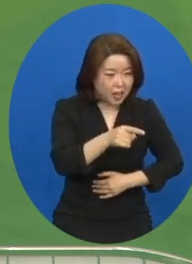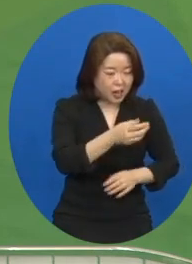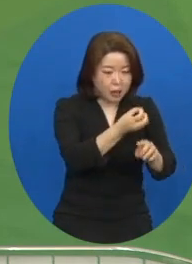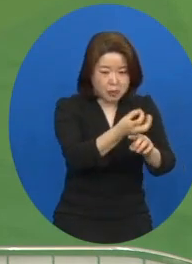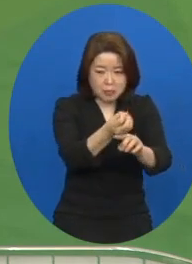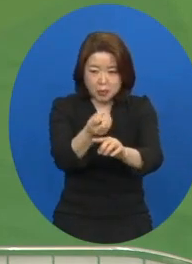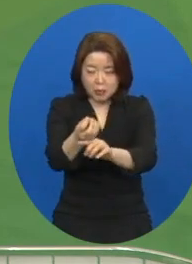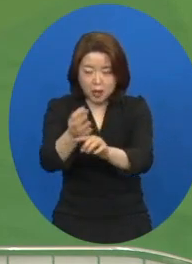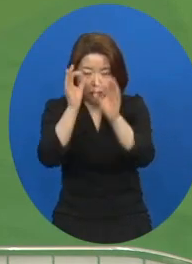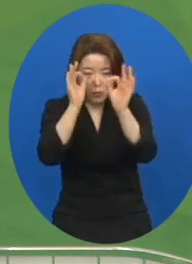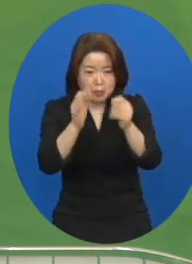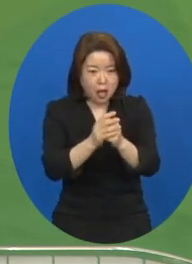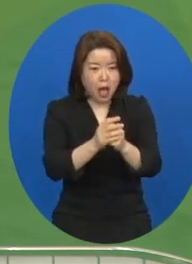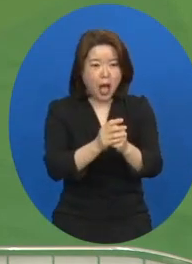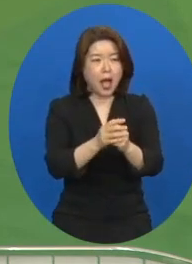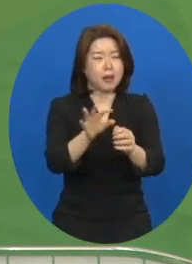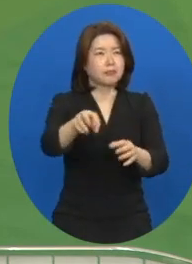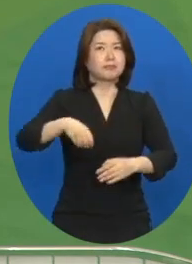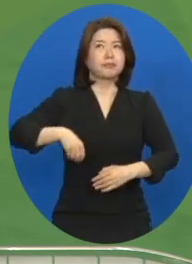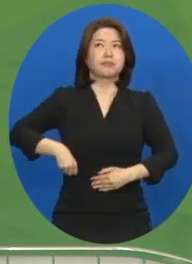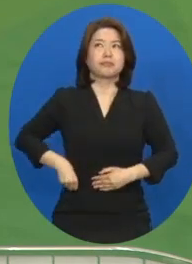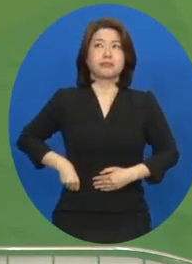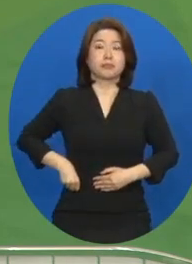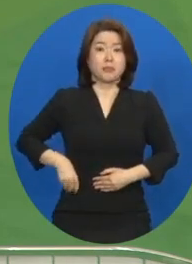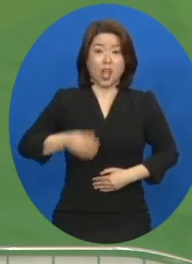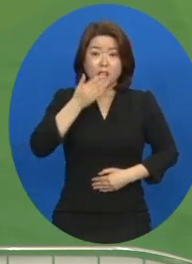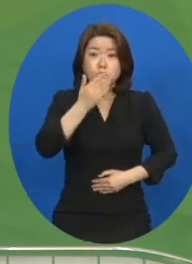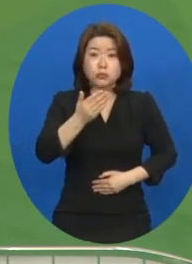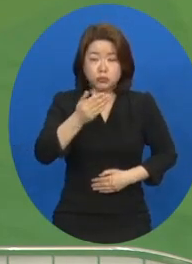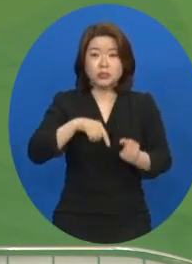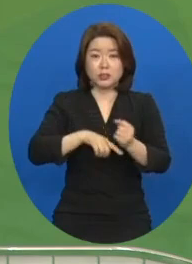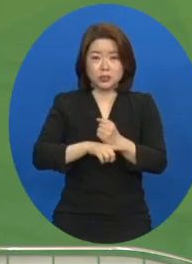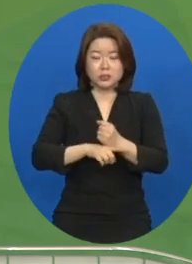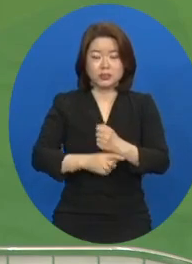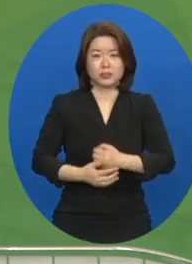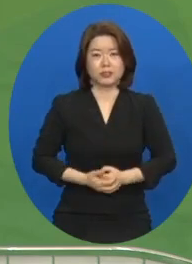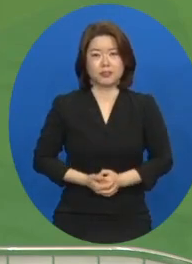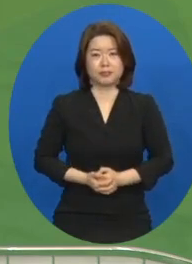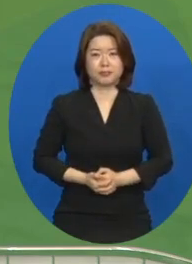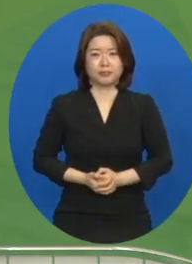보화 등 몇 가지 그냥 자기 주머니에 넣을 수도 있다는 뜻이에요.